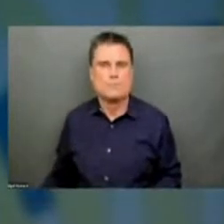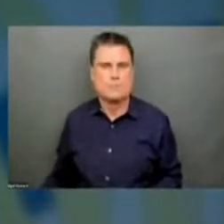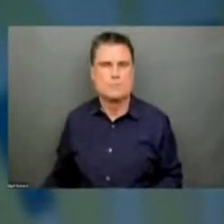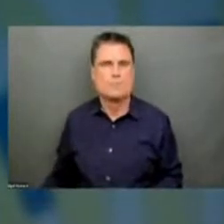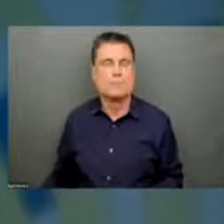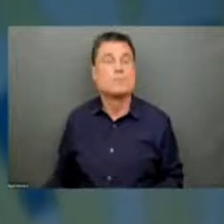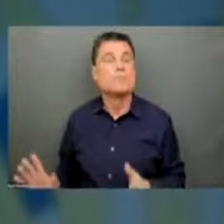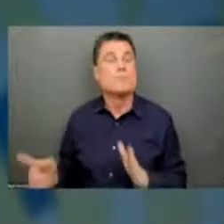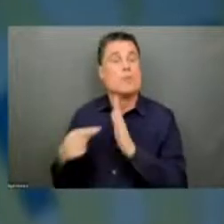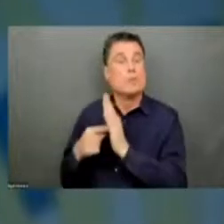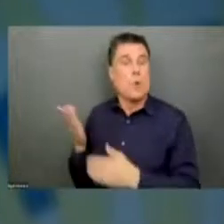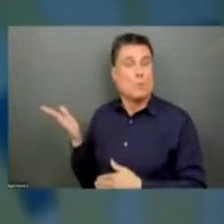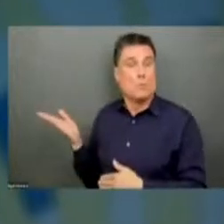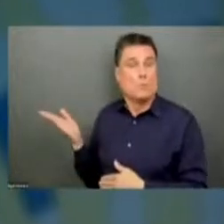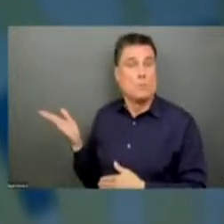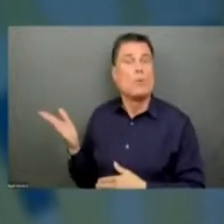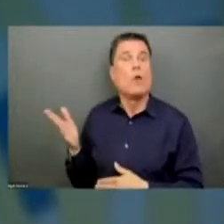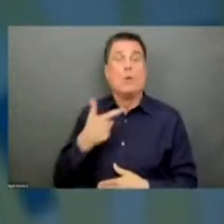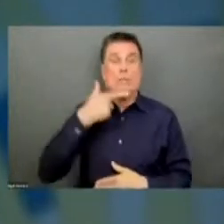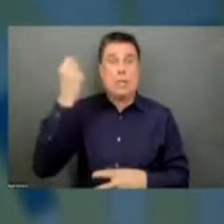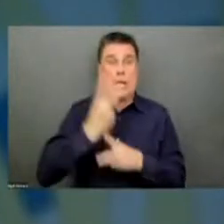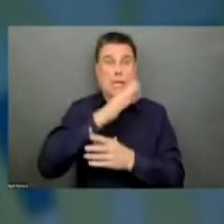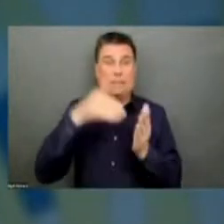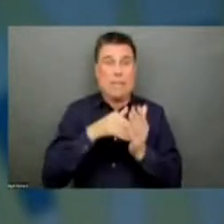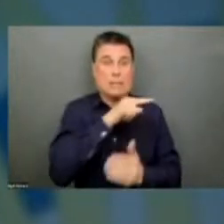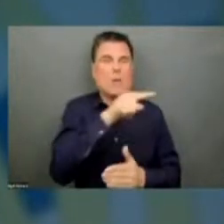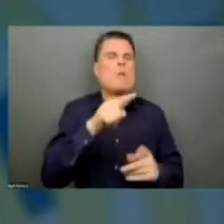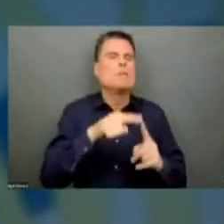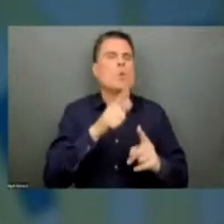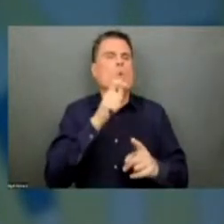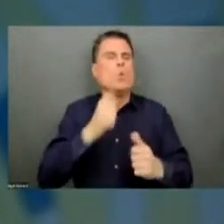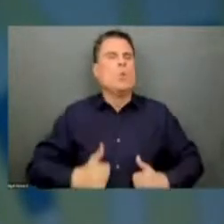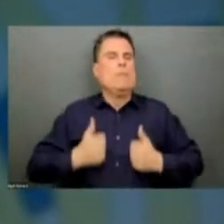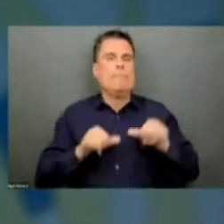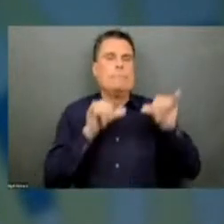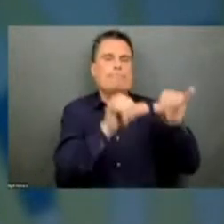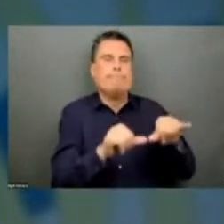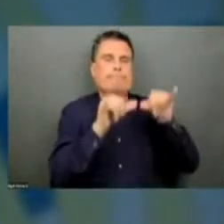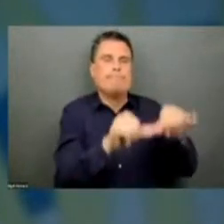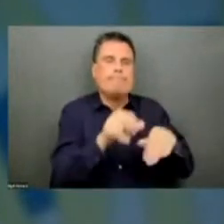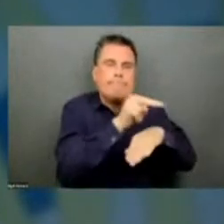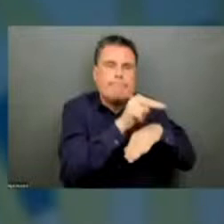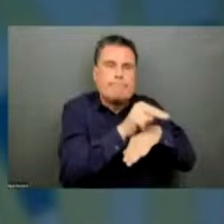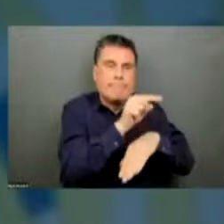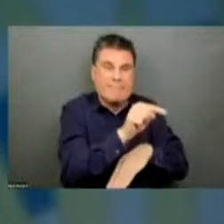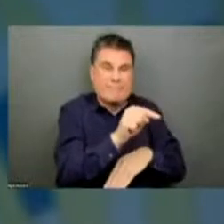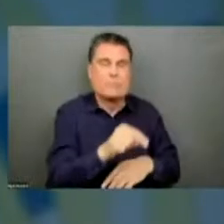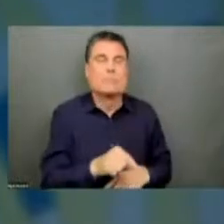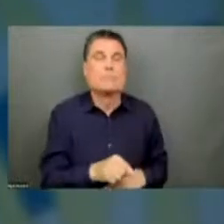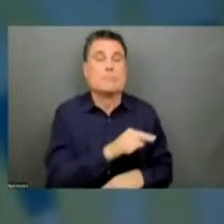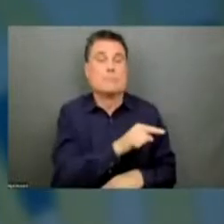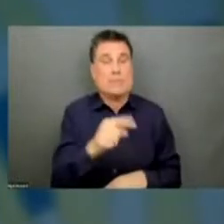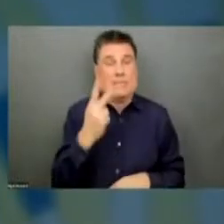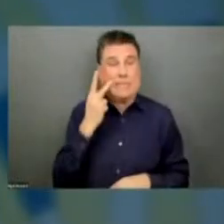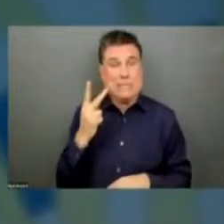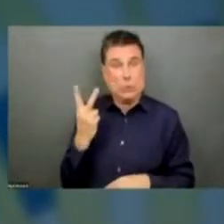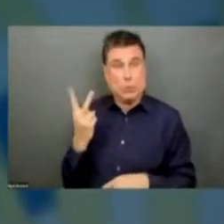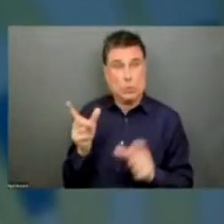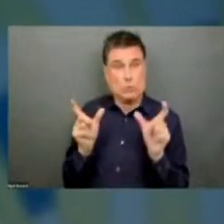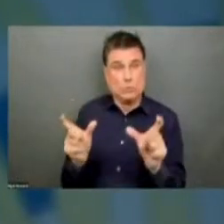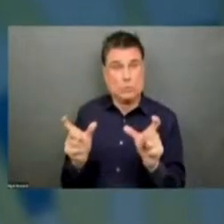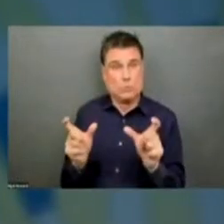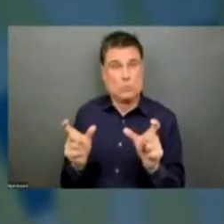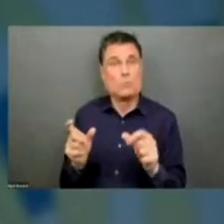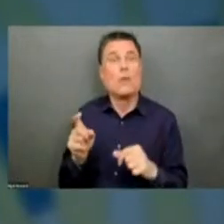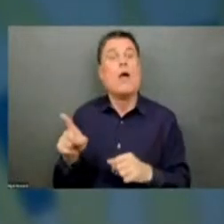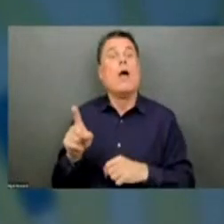right and healthcare workers on the left. And what we can see is within 2 weeks of 这个也是我 immunization, 们 we 的 start to see a 长期护理 dramatic 院以